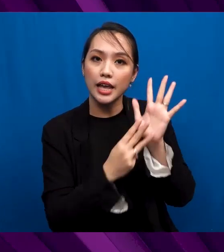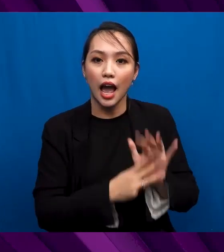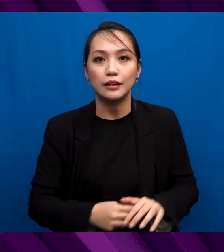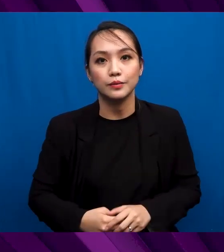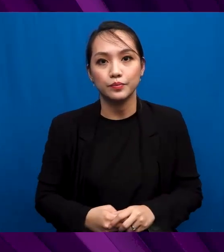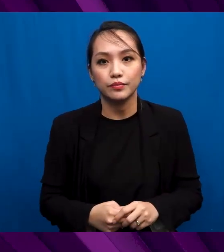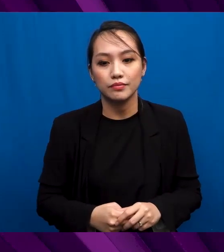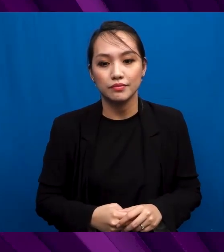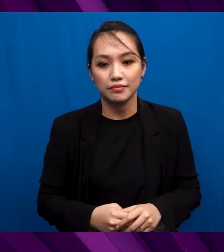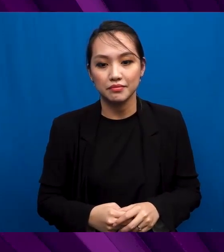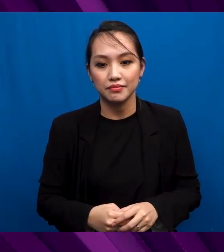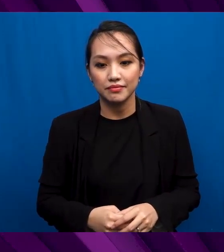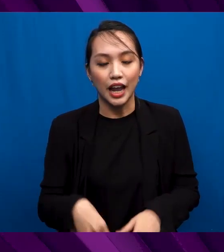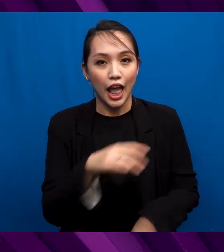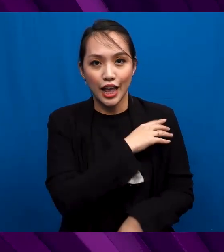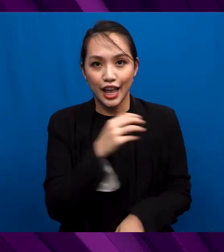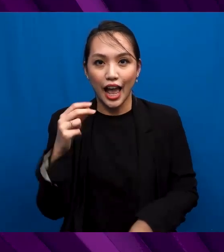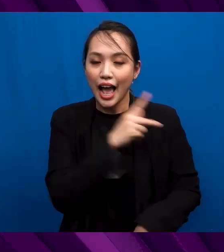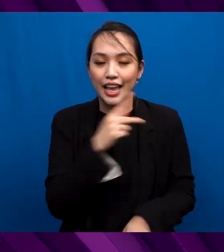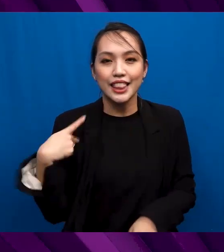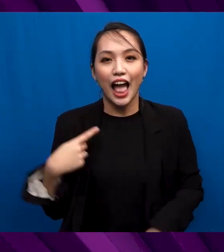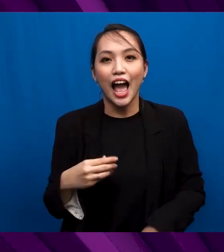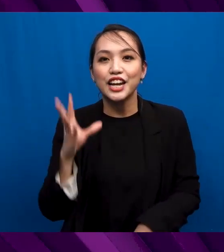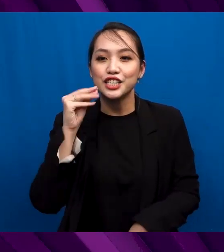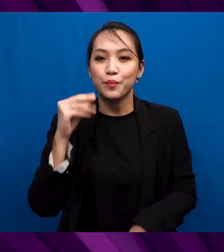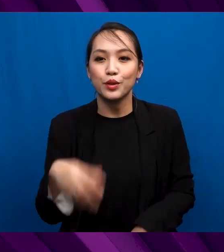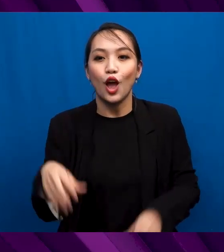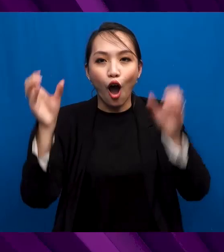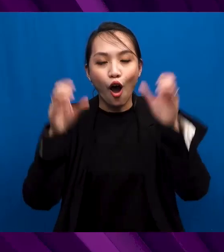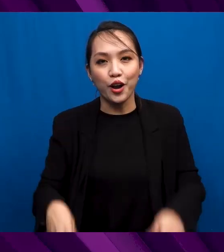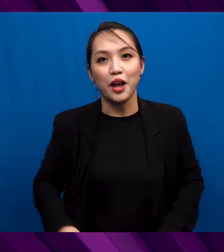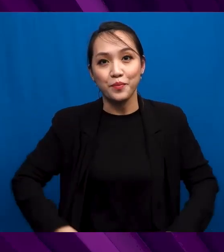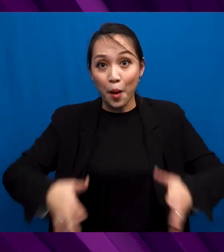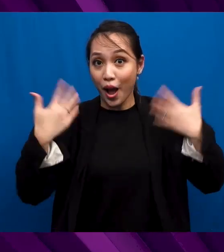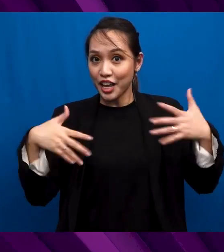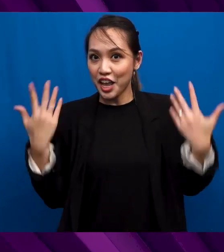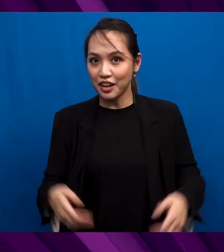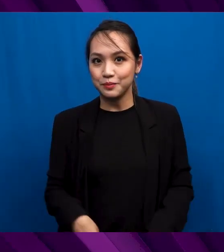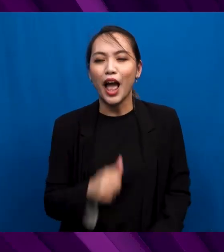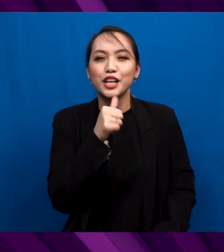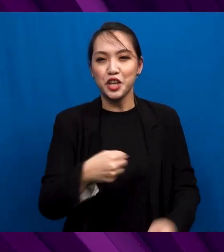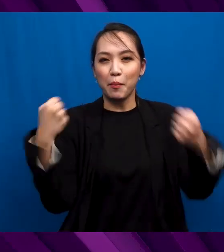kita dapat disebut sebagai orang bahagia. So kalau Tuhan di pihak kita, siapakah lawan kita? Saya